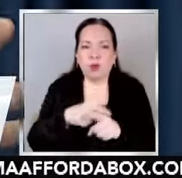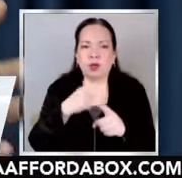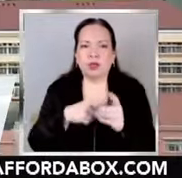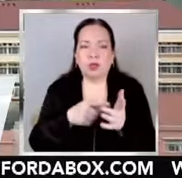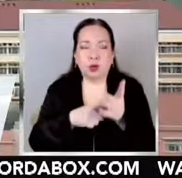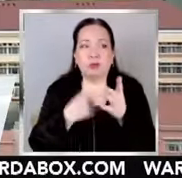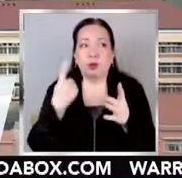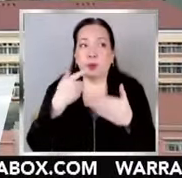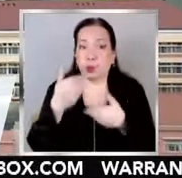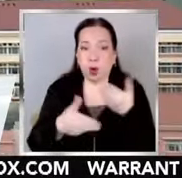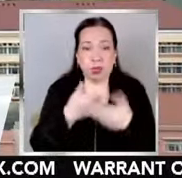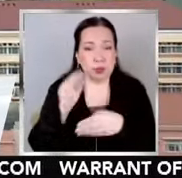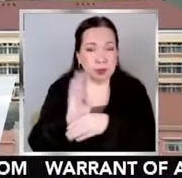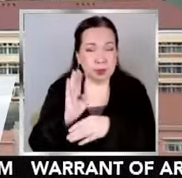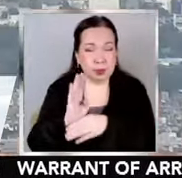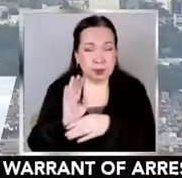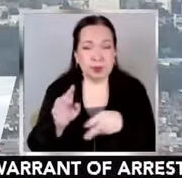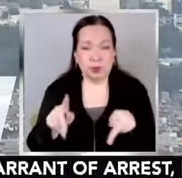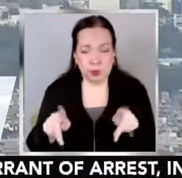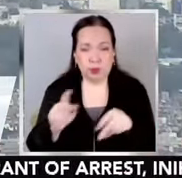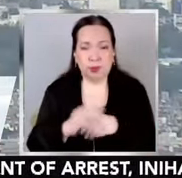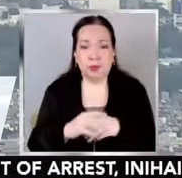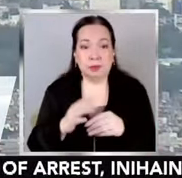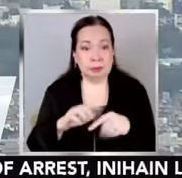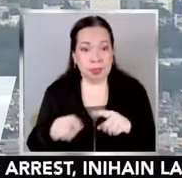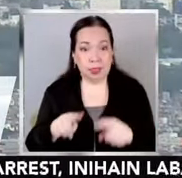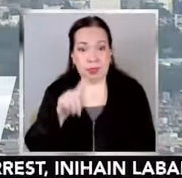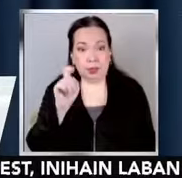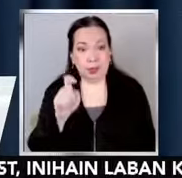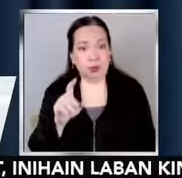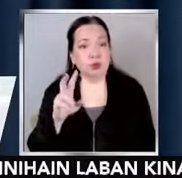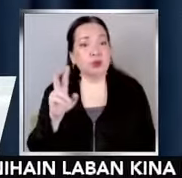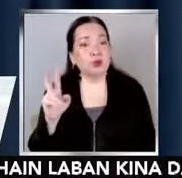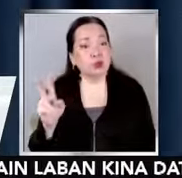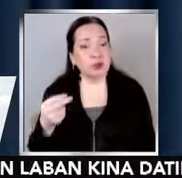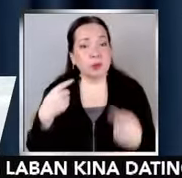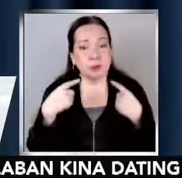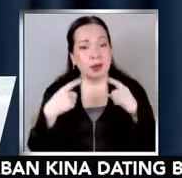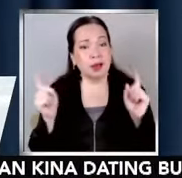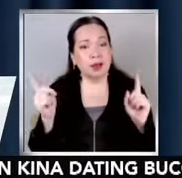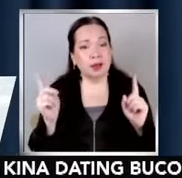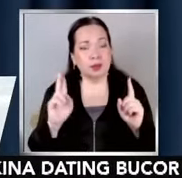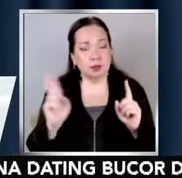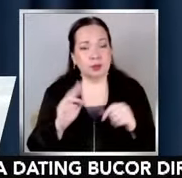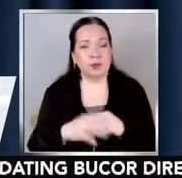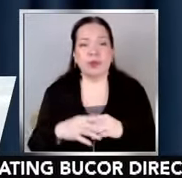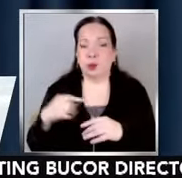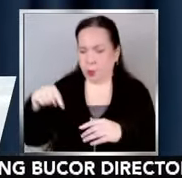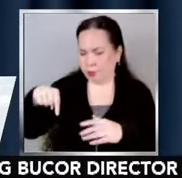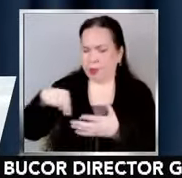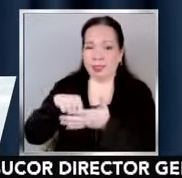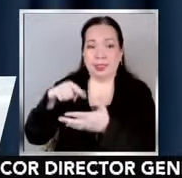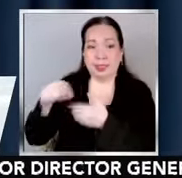business permit. Ang tanong, kailan ba ito magagawa? Hopefully within the year. kasi ang utos ng President, bilisan